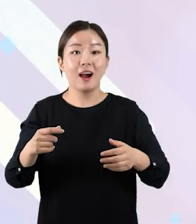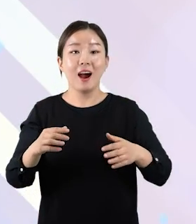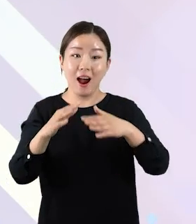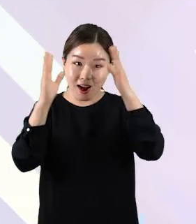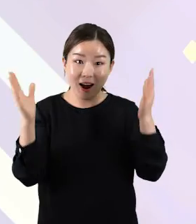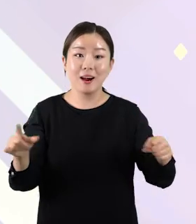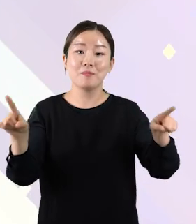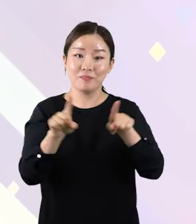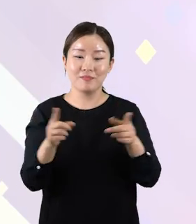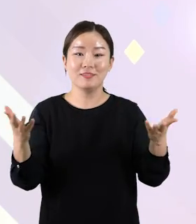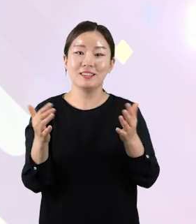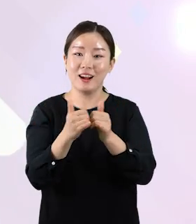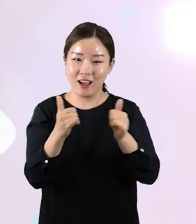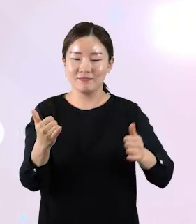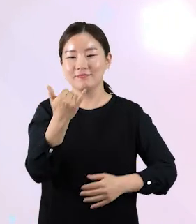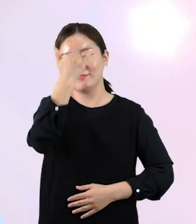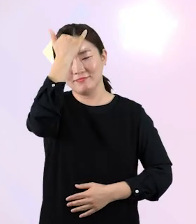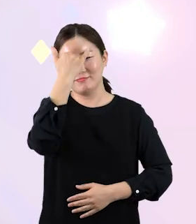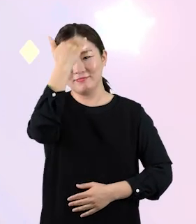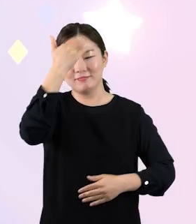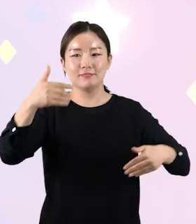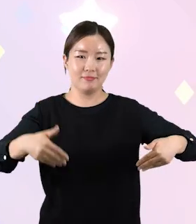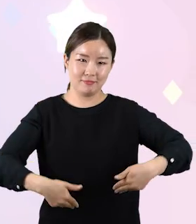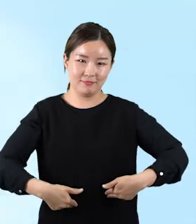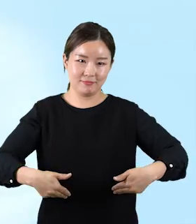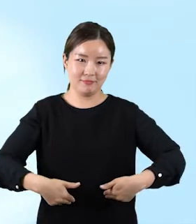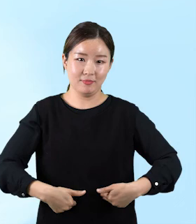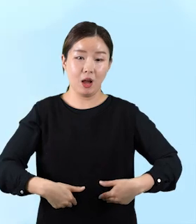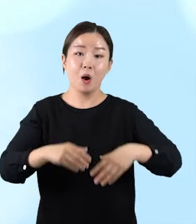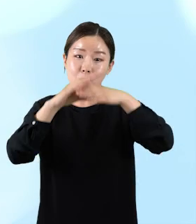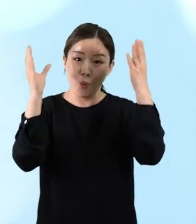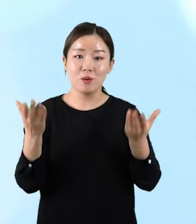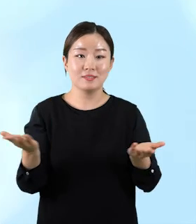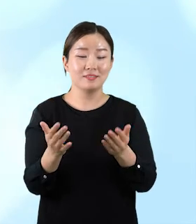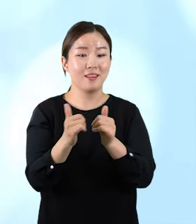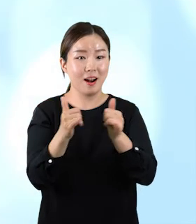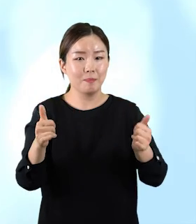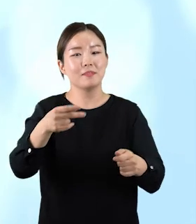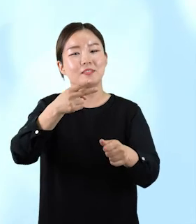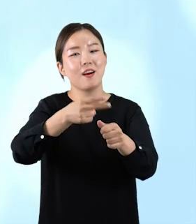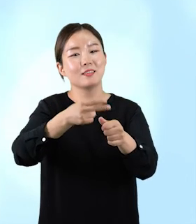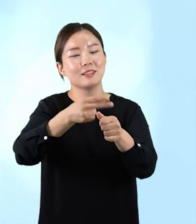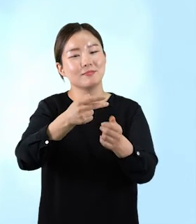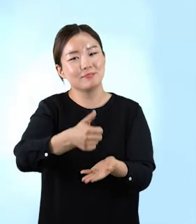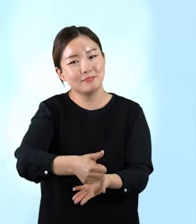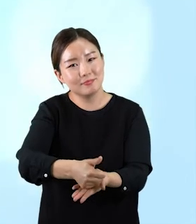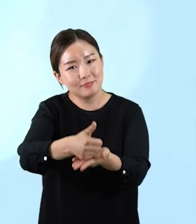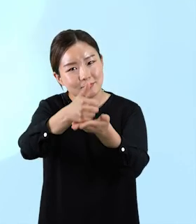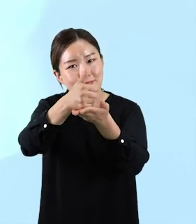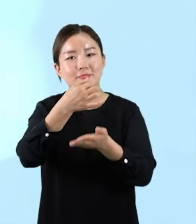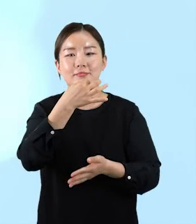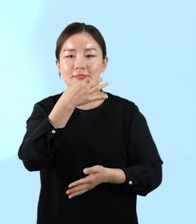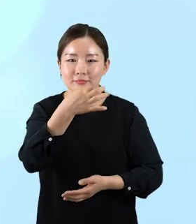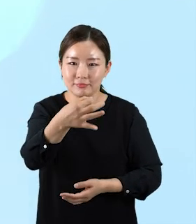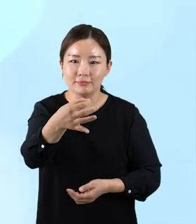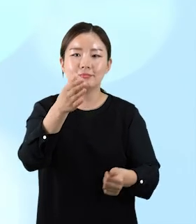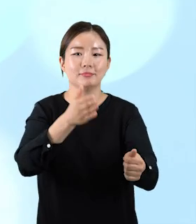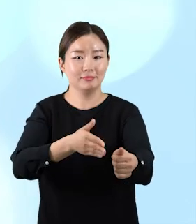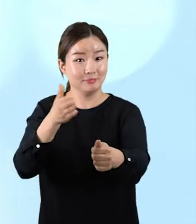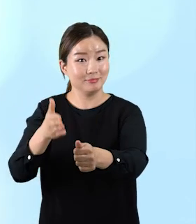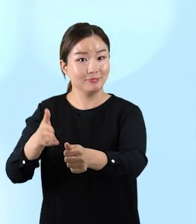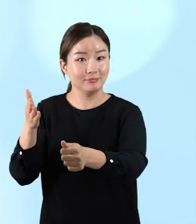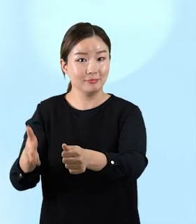함께 일하는 직원들에게 이렇게 대해주세요. 모든 직원들에게 선생님이라는 존칭을 사용하도록